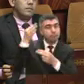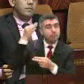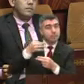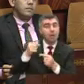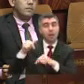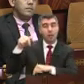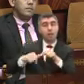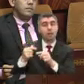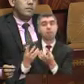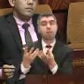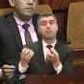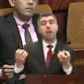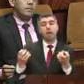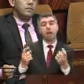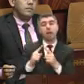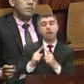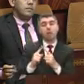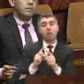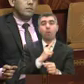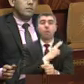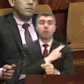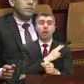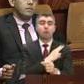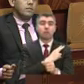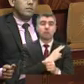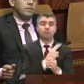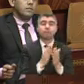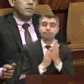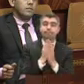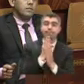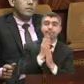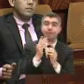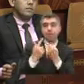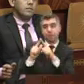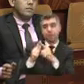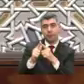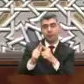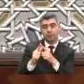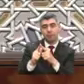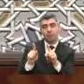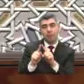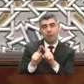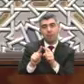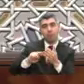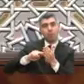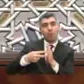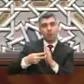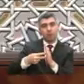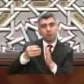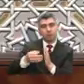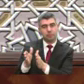إثرها عدد من الأساتذة باحثين أستاذ جامعيين بأطاريح وبوحوث مصورة ومقرصنة.